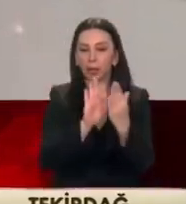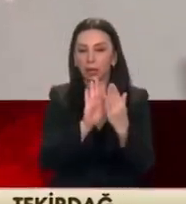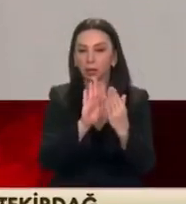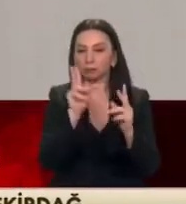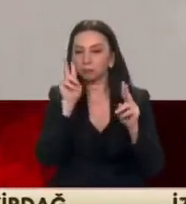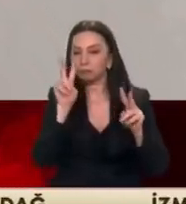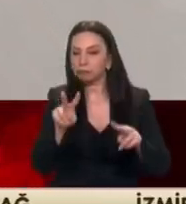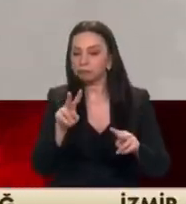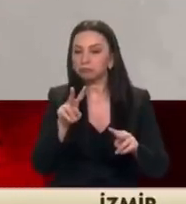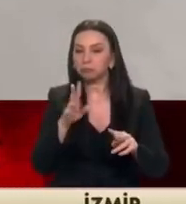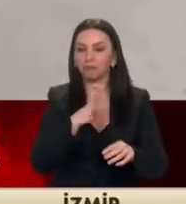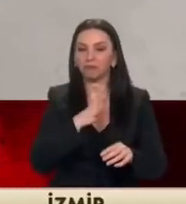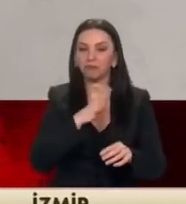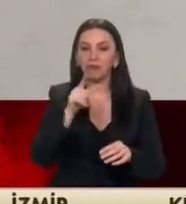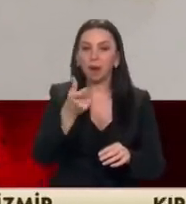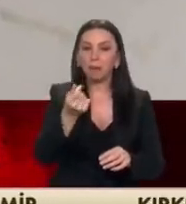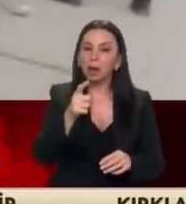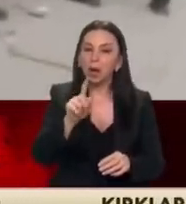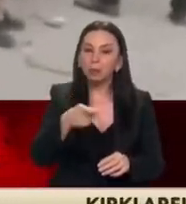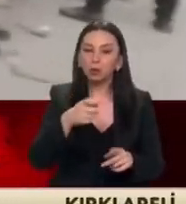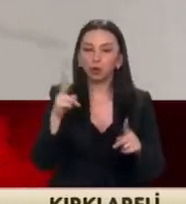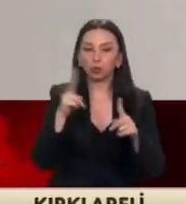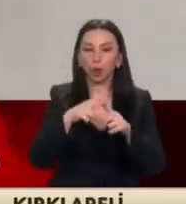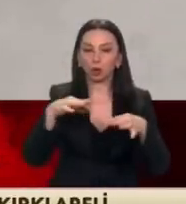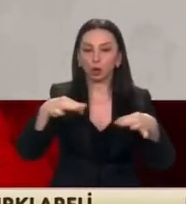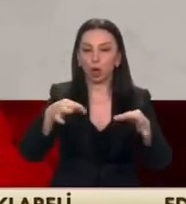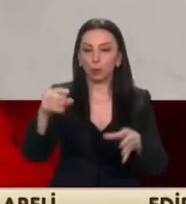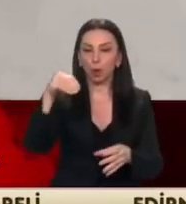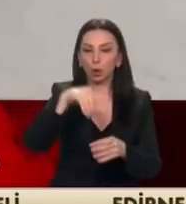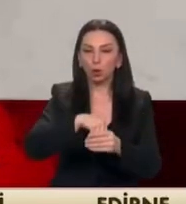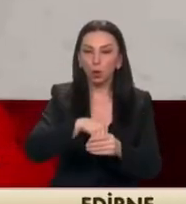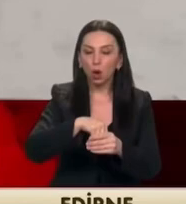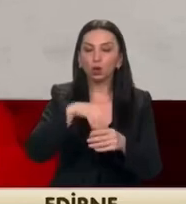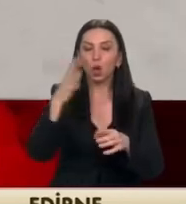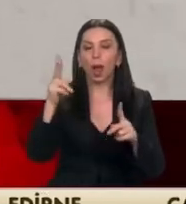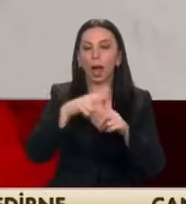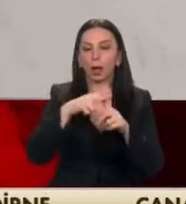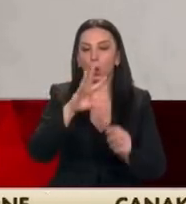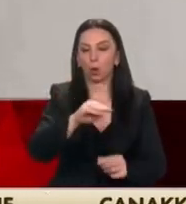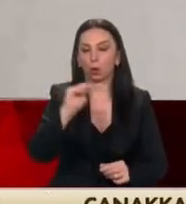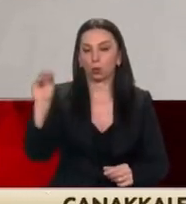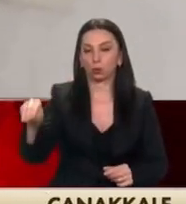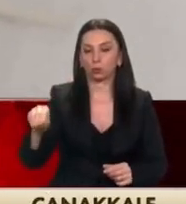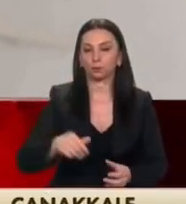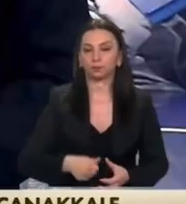miktar para bulundu. Polis memurları şimdi onu poşete doldurdu. Birazdan da emniyete götürülecek.